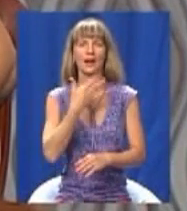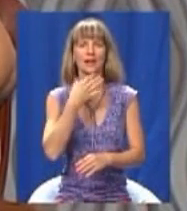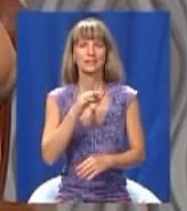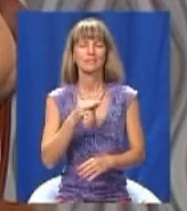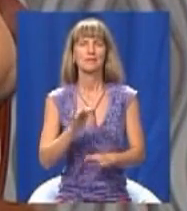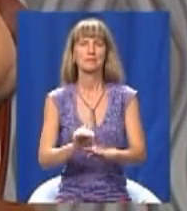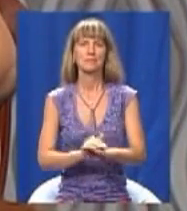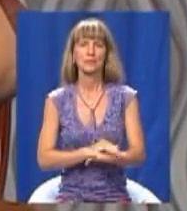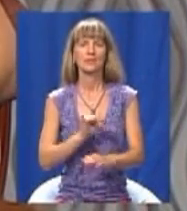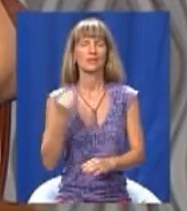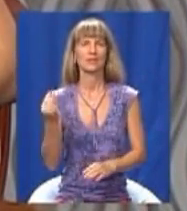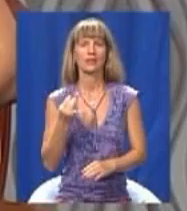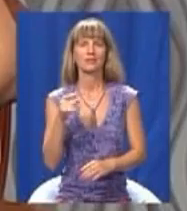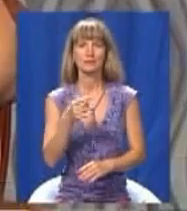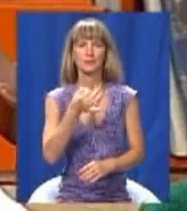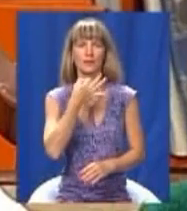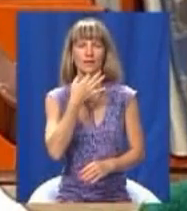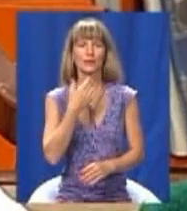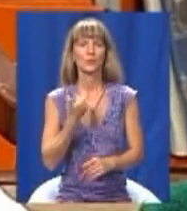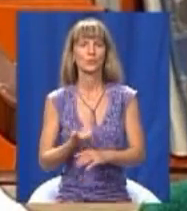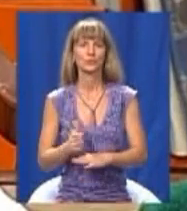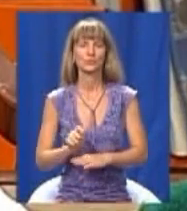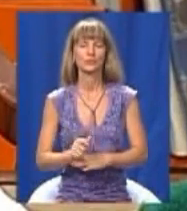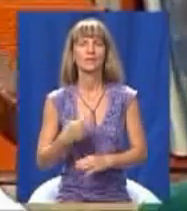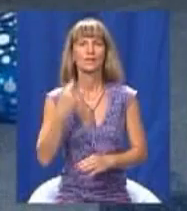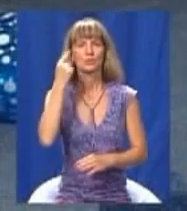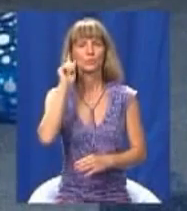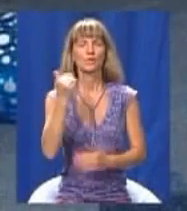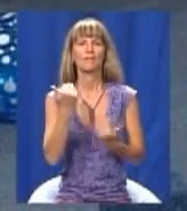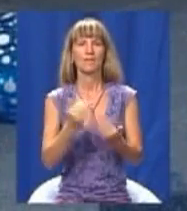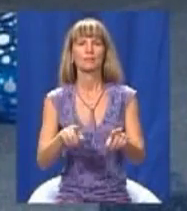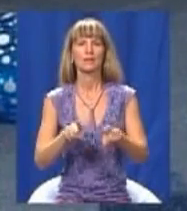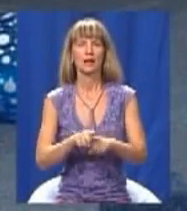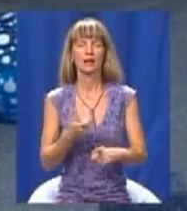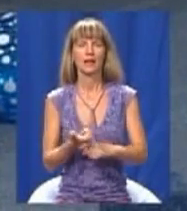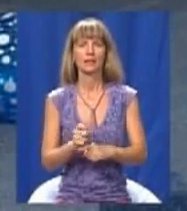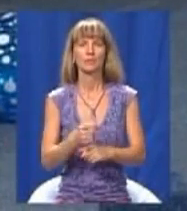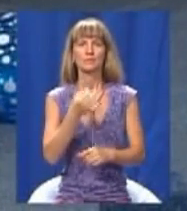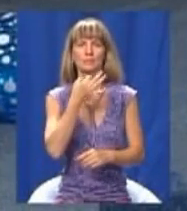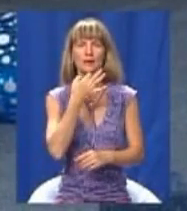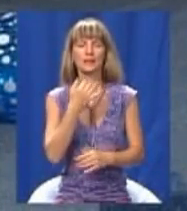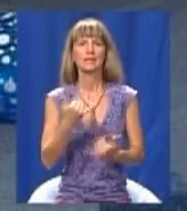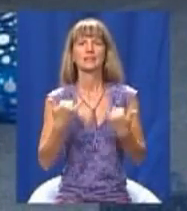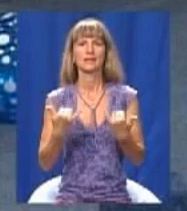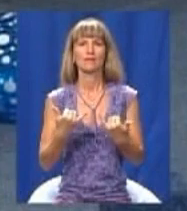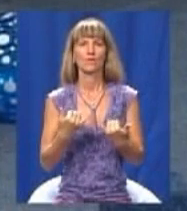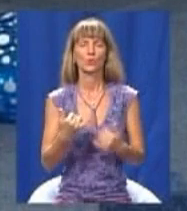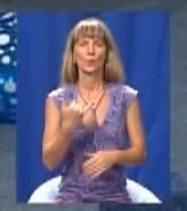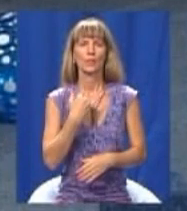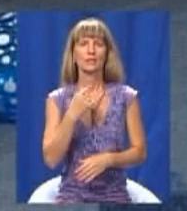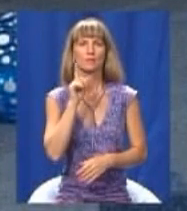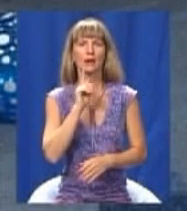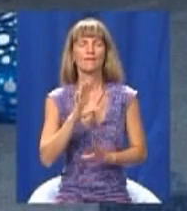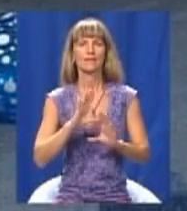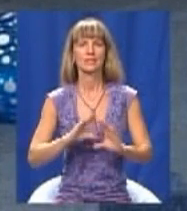красива, мила і цікава. Тобі сподобалося, Мінка? Очі. Гадаю, що вам також все сподобалося. Ну, на сьогодні у нас все.